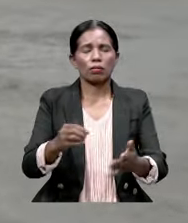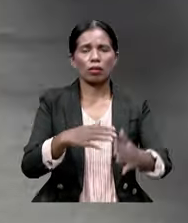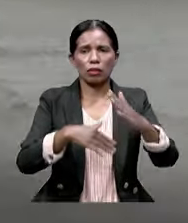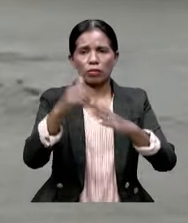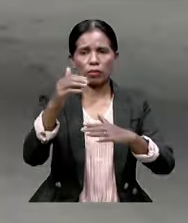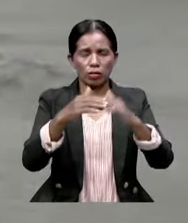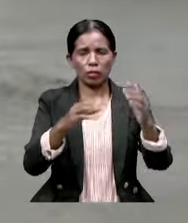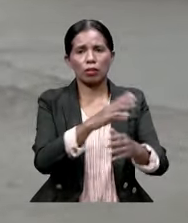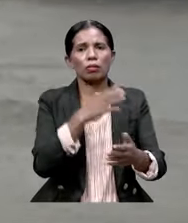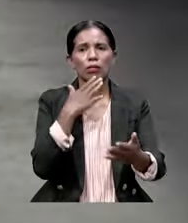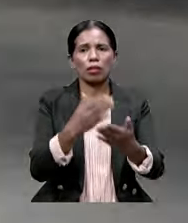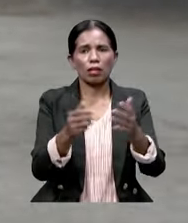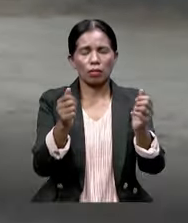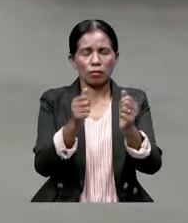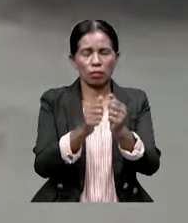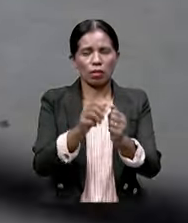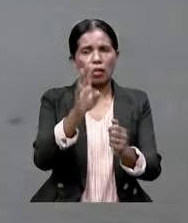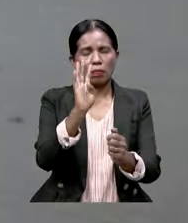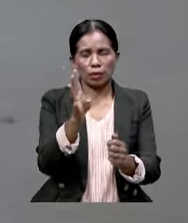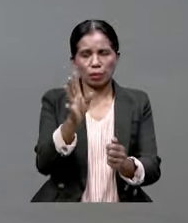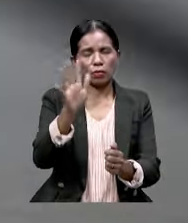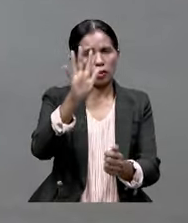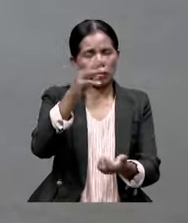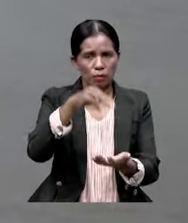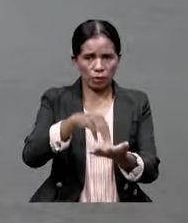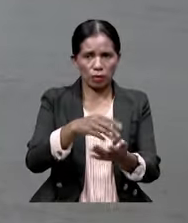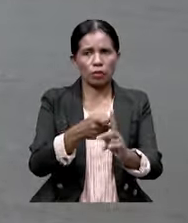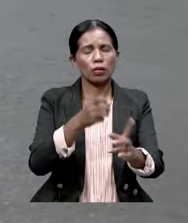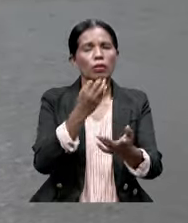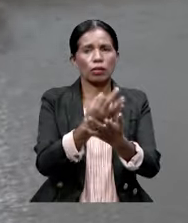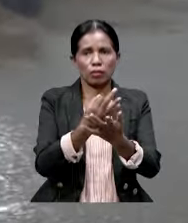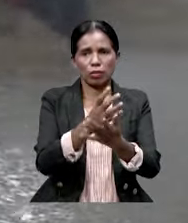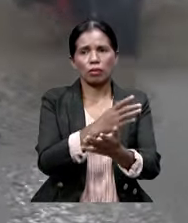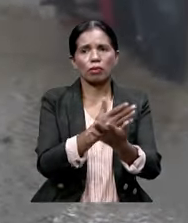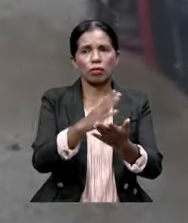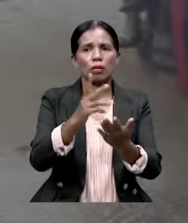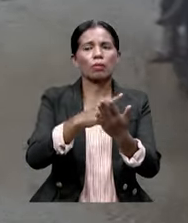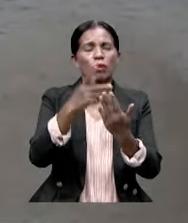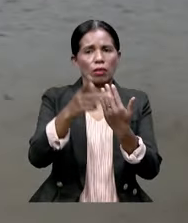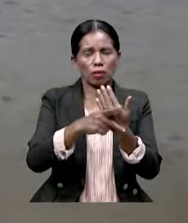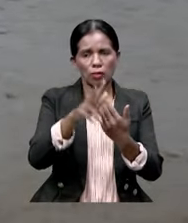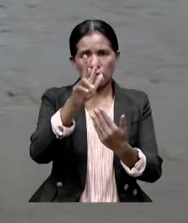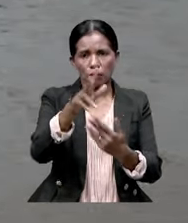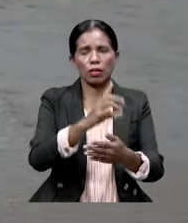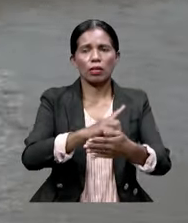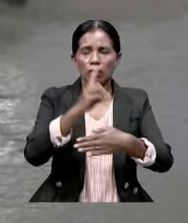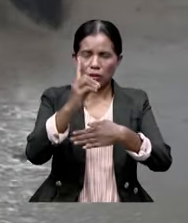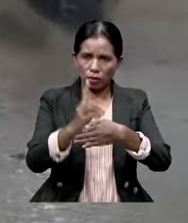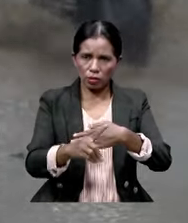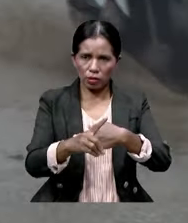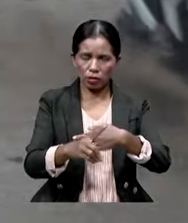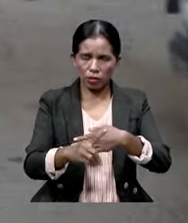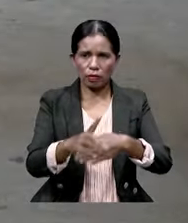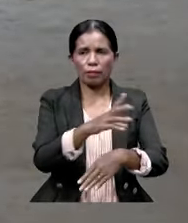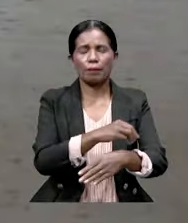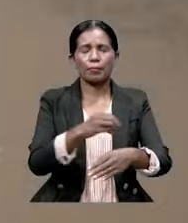infrastruktura kolektiva samutuk tokon hat nulu resing lima. Husi total orsamentu ne faheba programa tolu mekanesan desenvolvementu